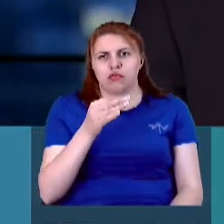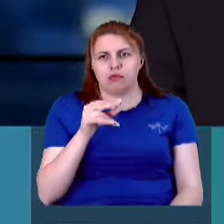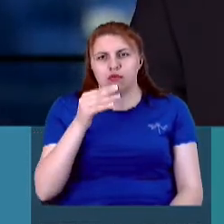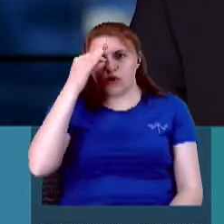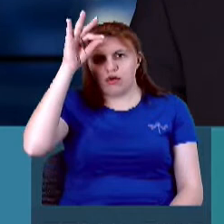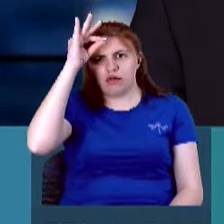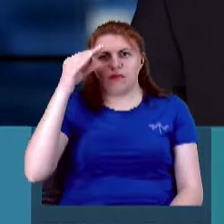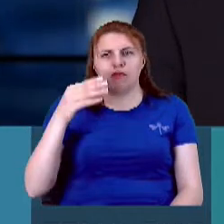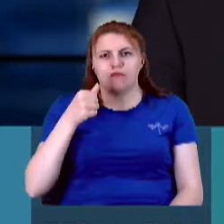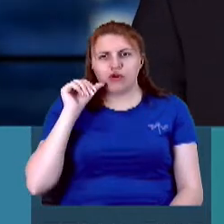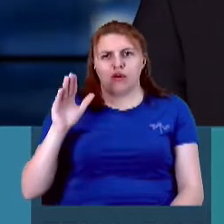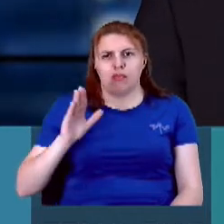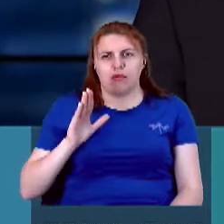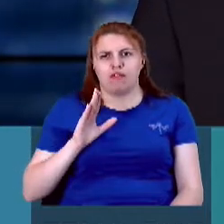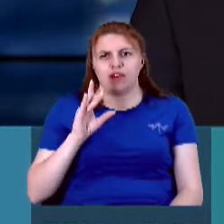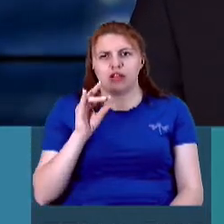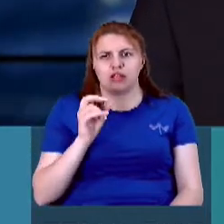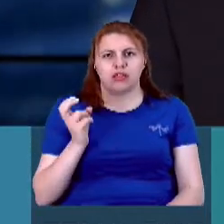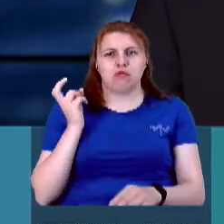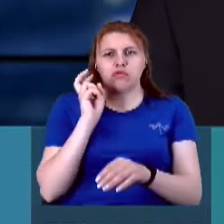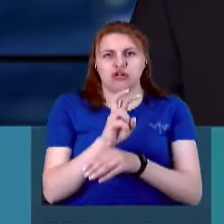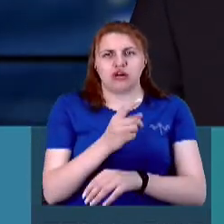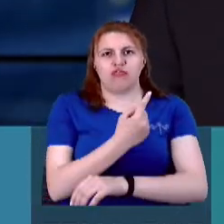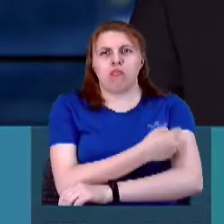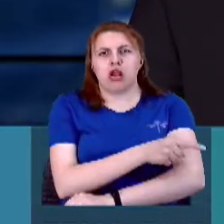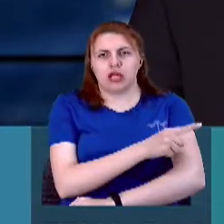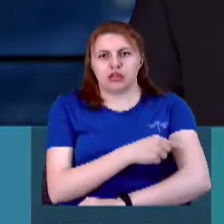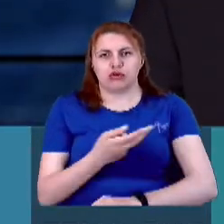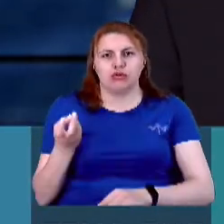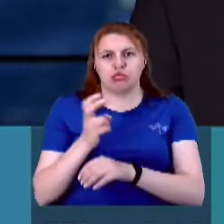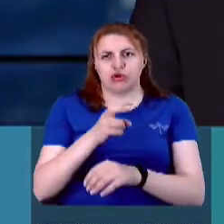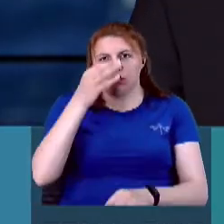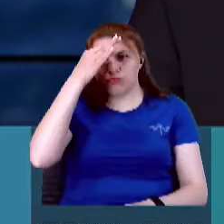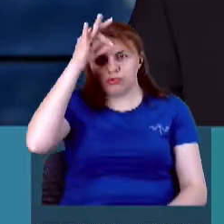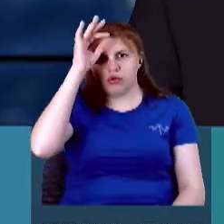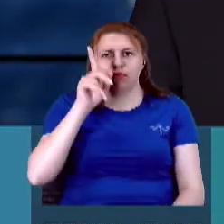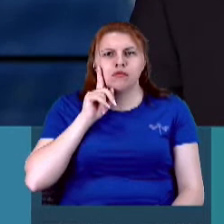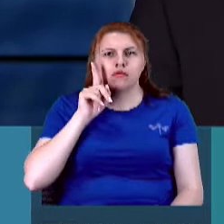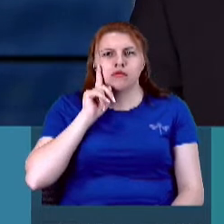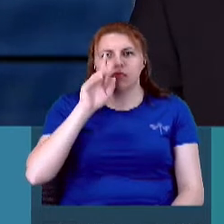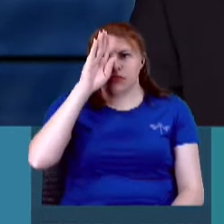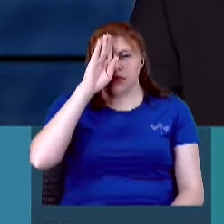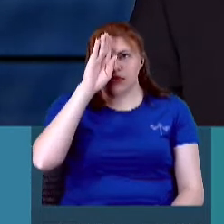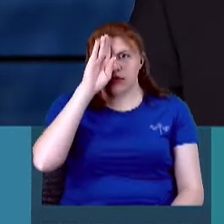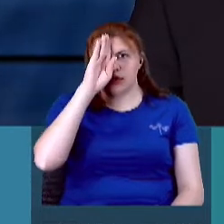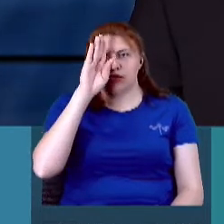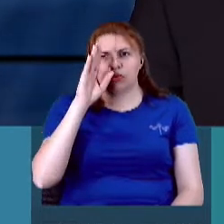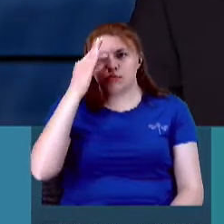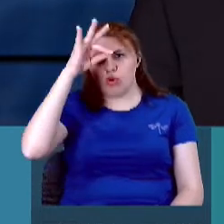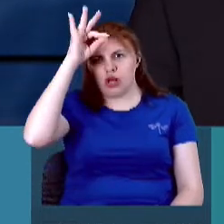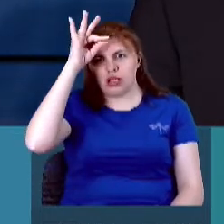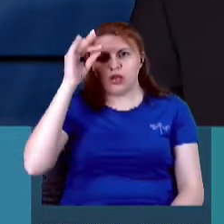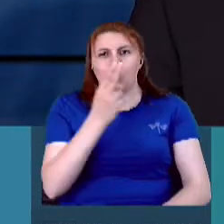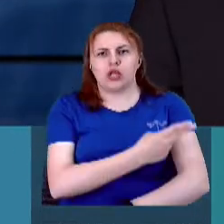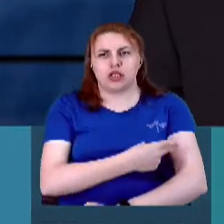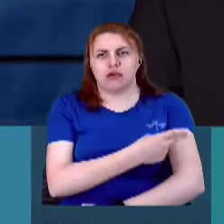були у Валентини, з утра, ну, провідували її, і прийшов правоохоронець, молодий хлопець з поліції, з Костянтинівської,